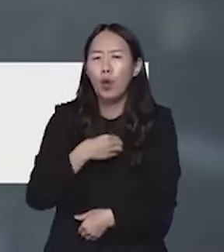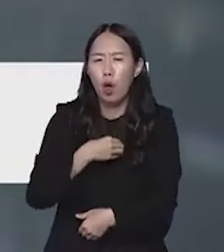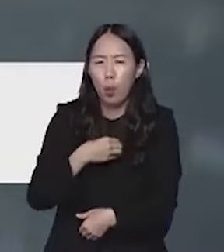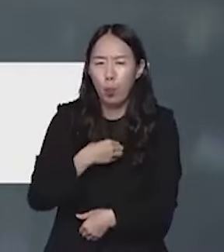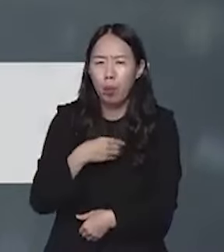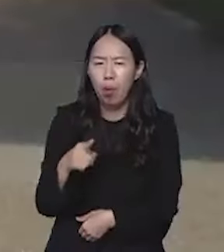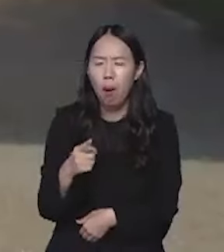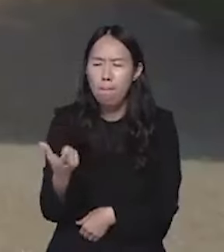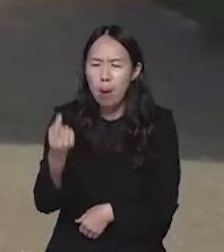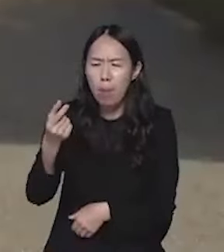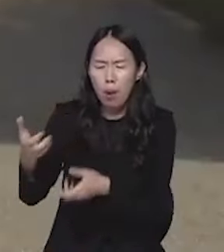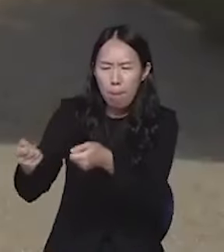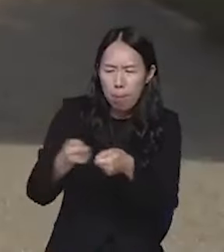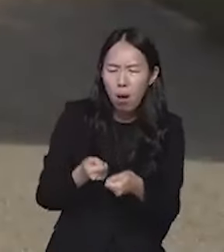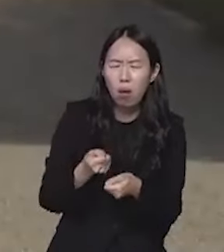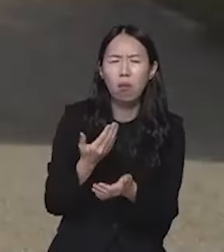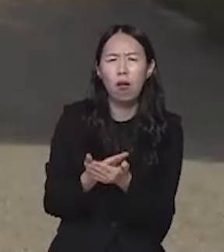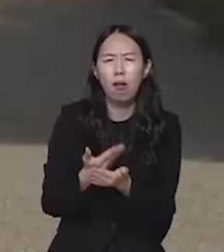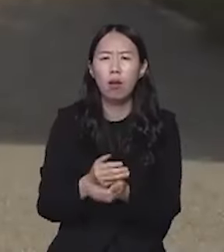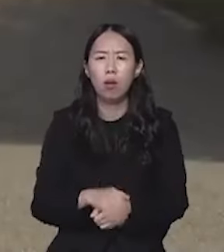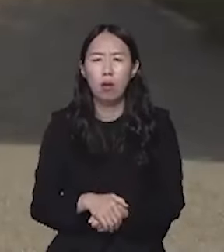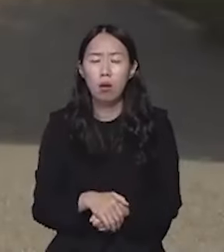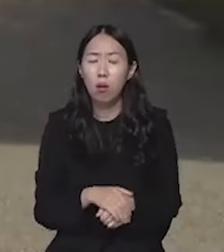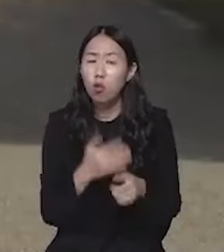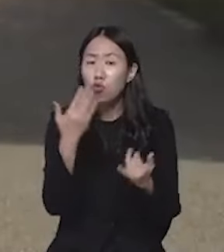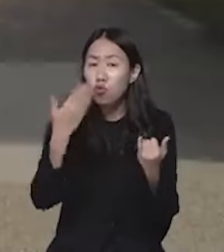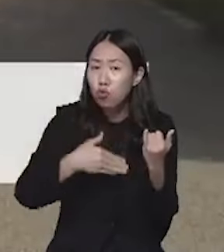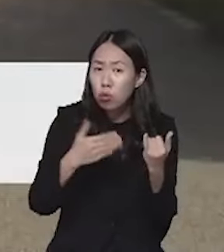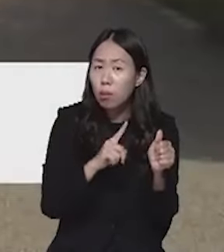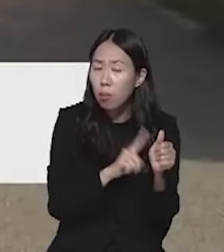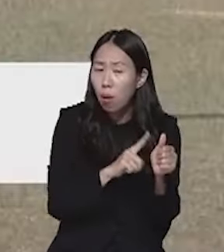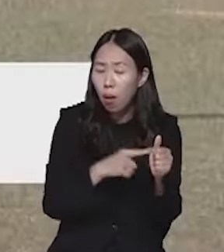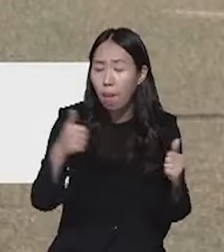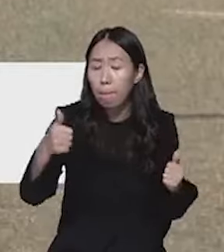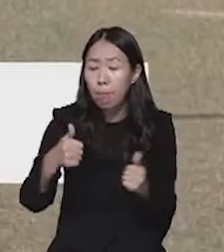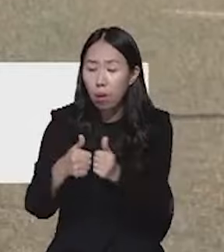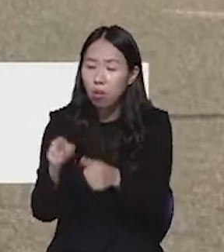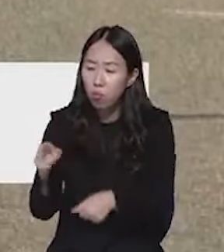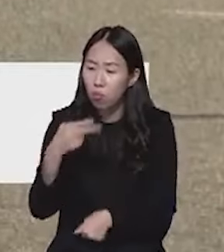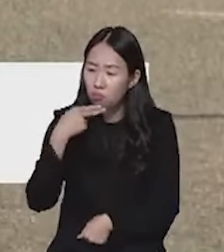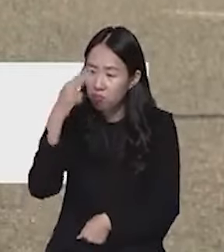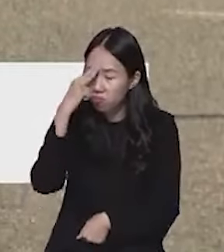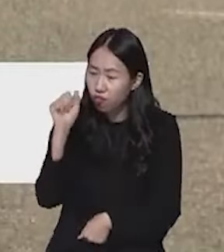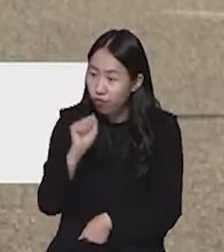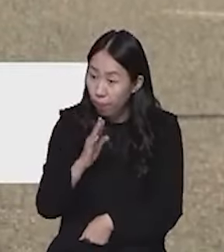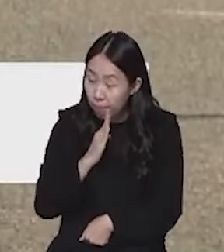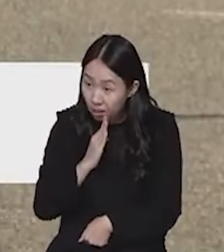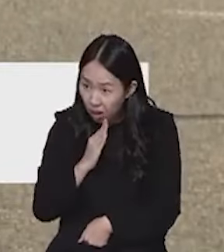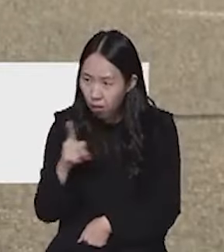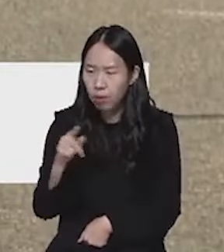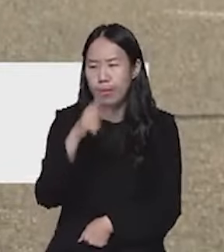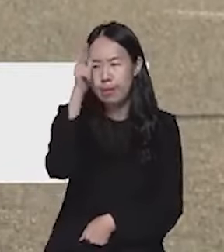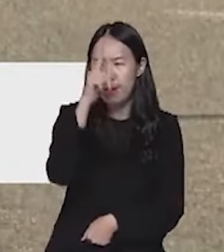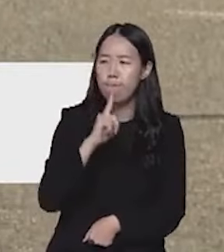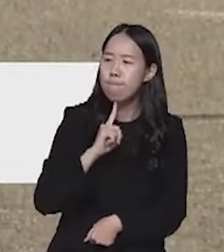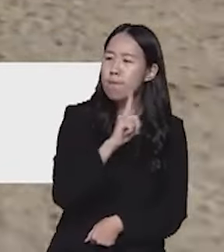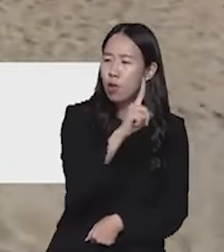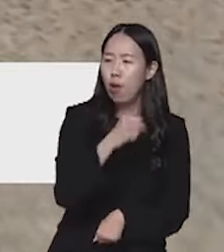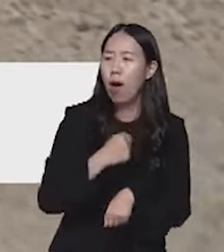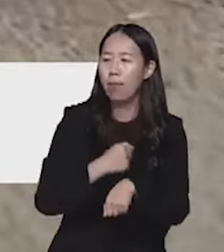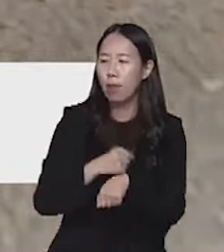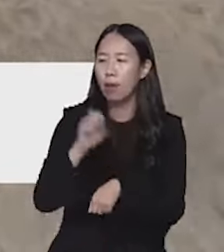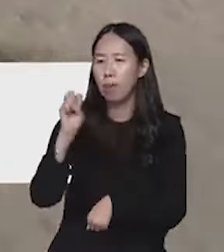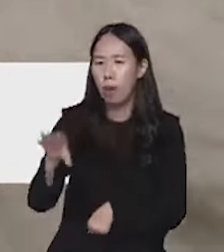있었거든요. 사건 발생 당시 담양오리는 A씨에게 접근해 음주운전 여부를 물은 뒤 경찰에 신고하겠다고 말한